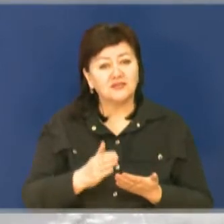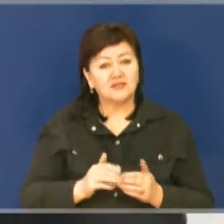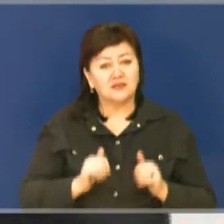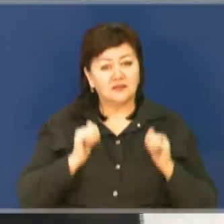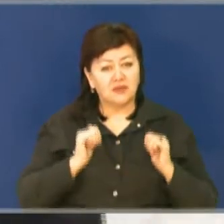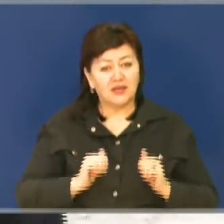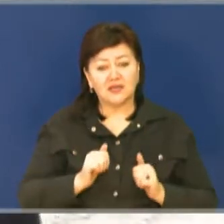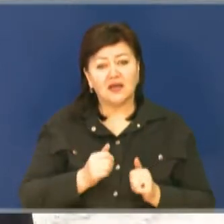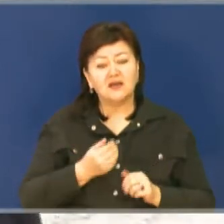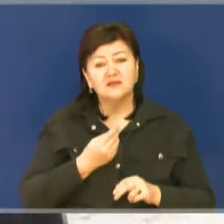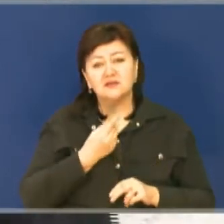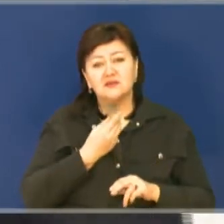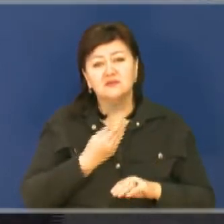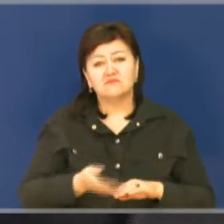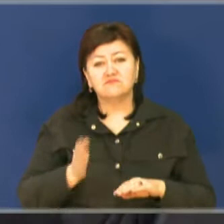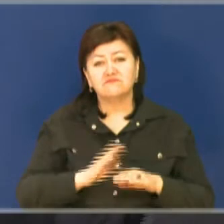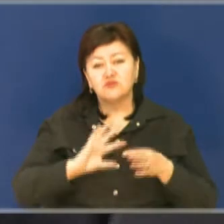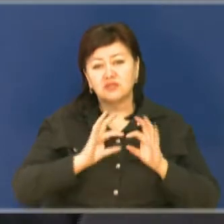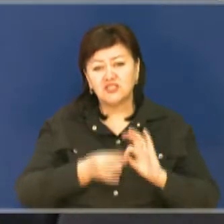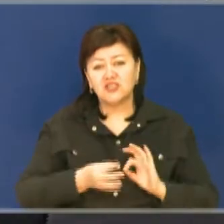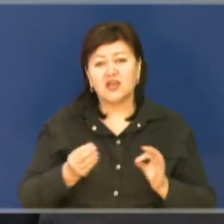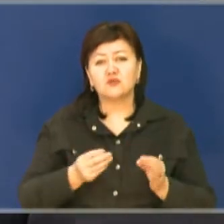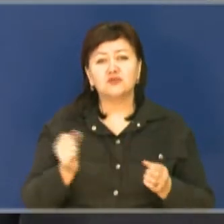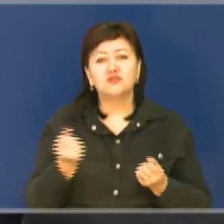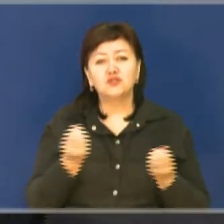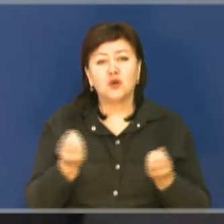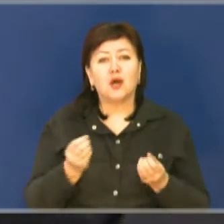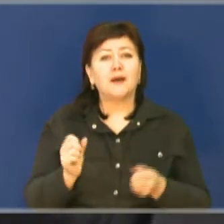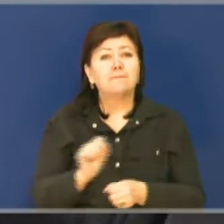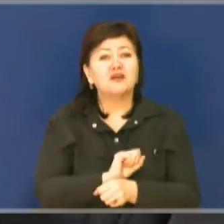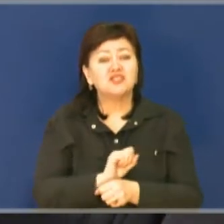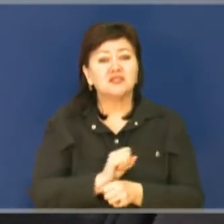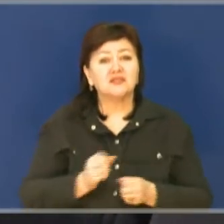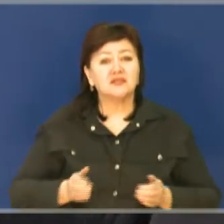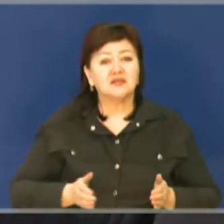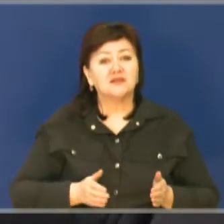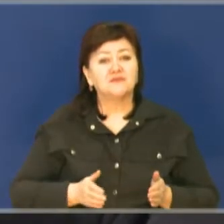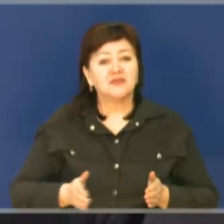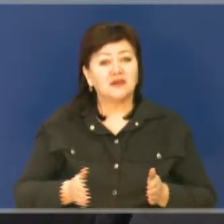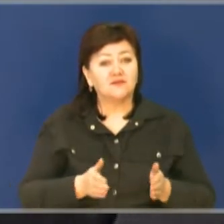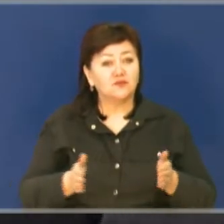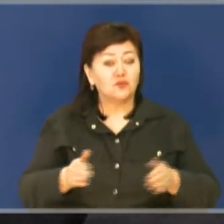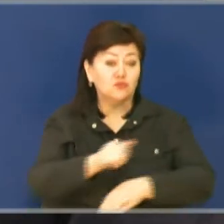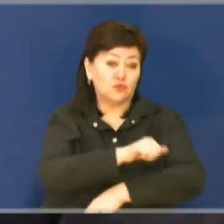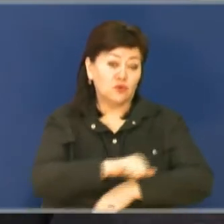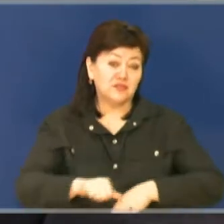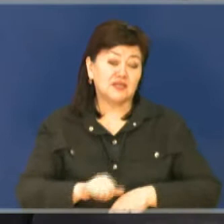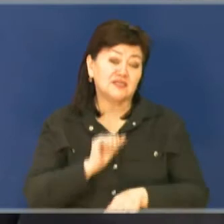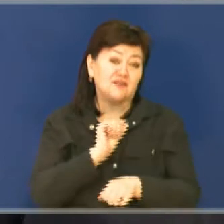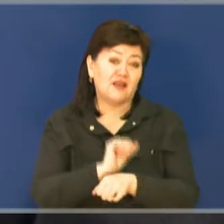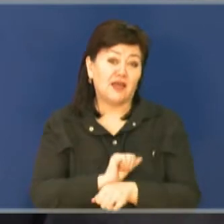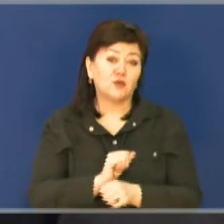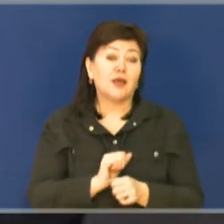дорог. Основные неудобства нам допускают то, что на проезжей части остаются припаркованные машины,